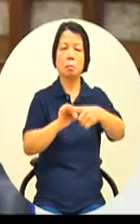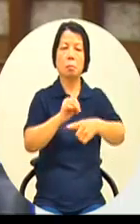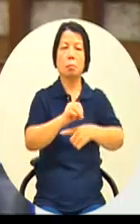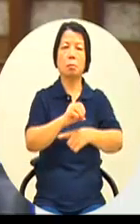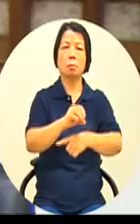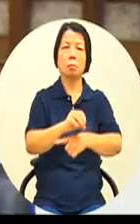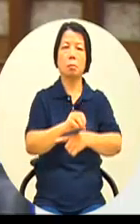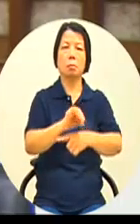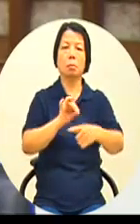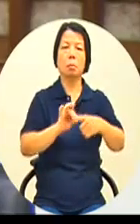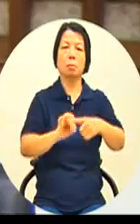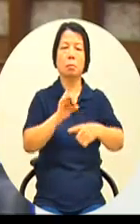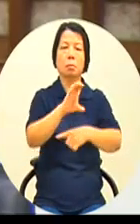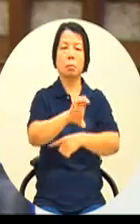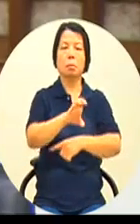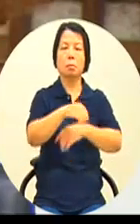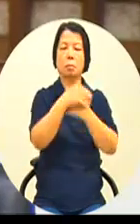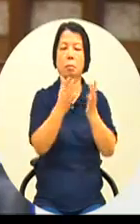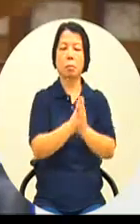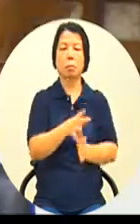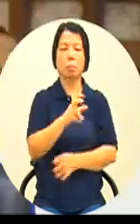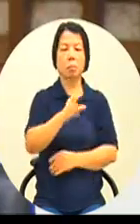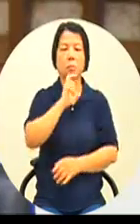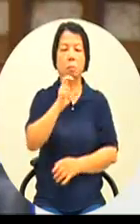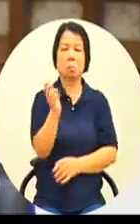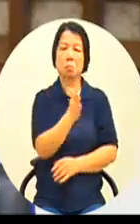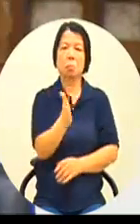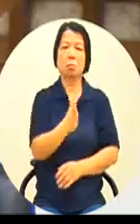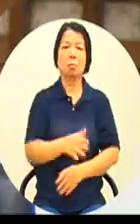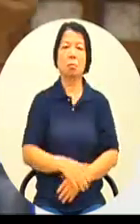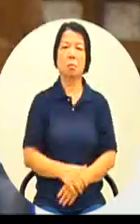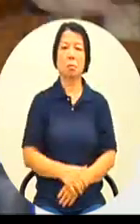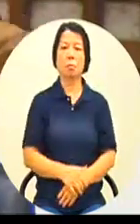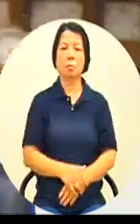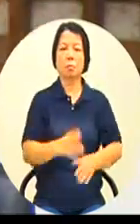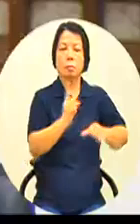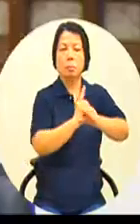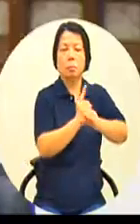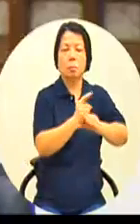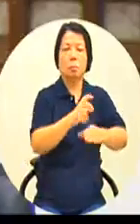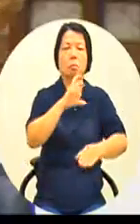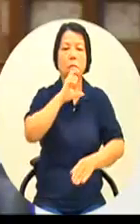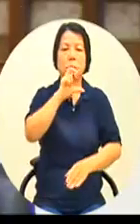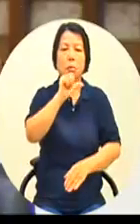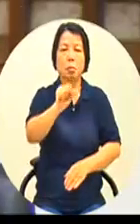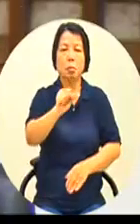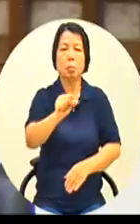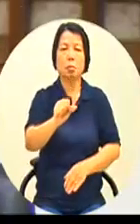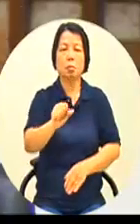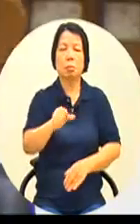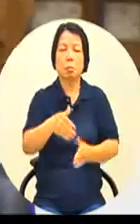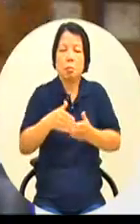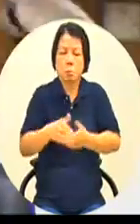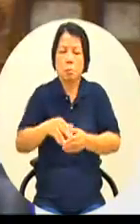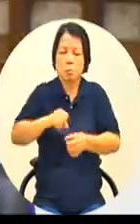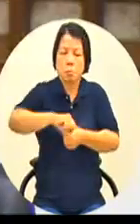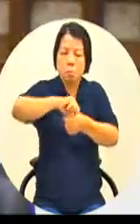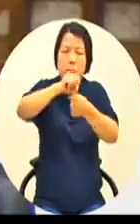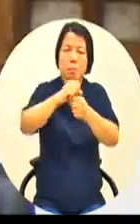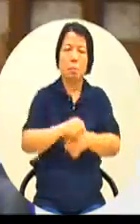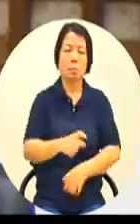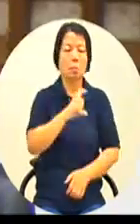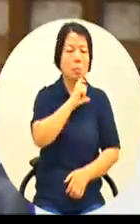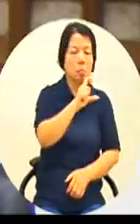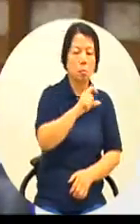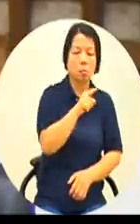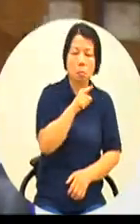唔啦，要同级的啊咧。有足侪计程车司机拢是七十五岁伫咧演，要演到几岁？六十五岁伫咧